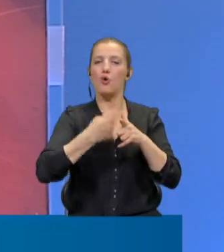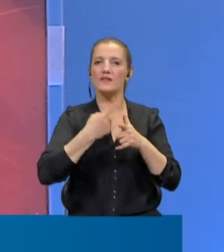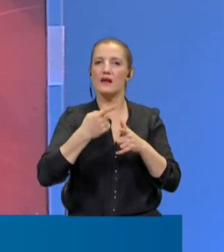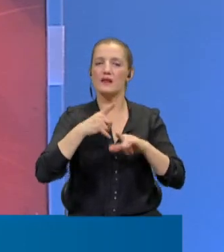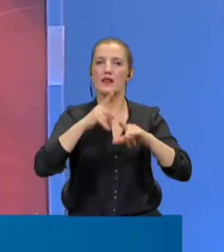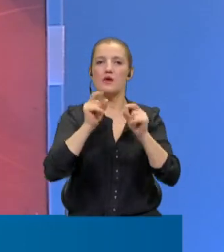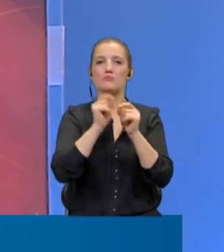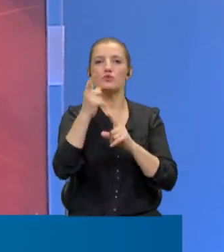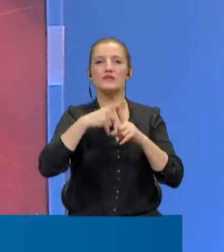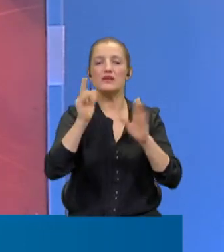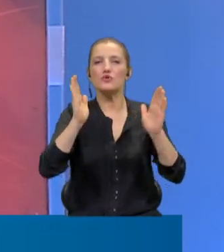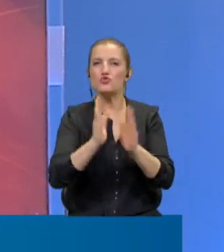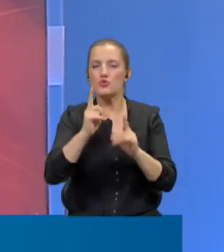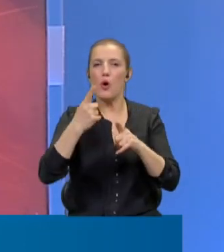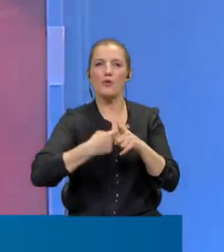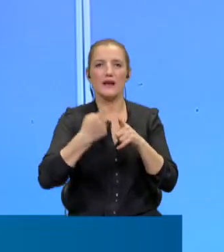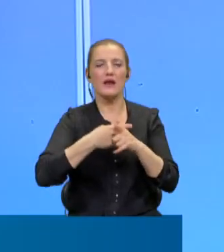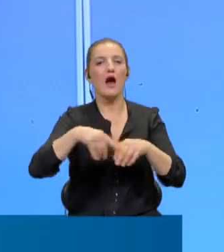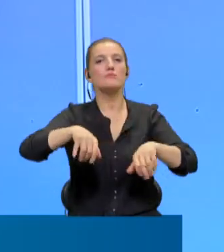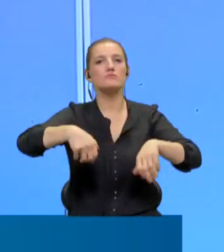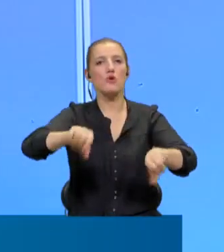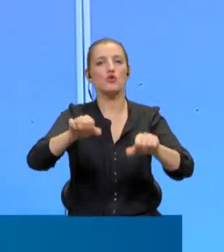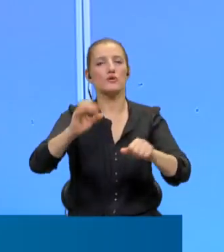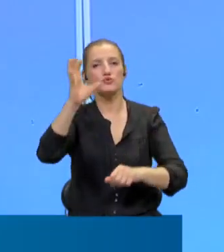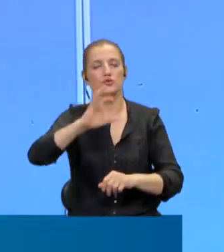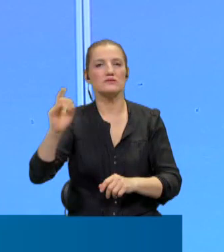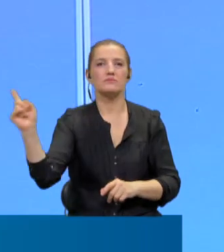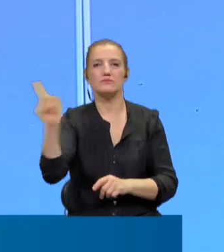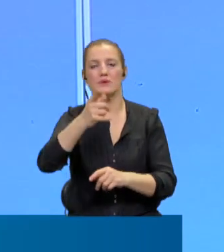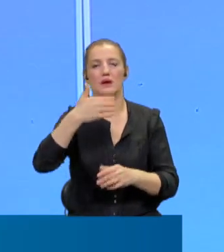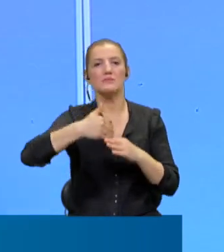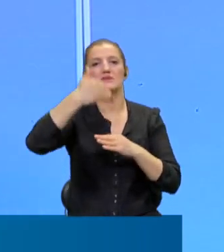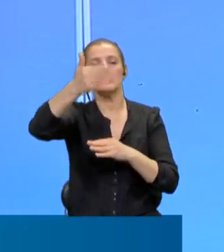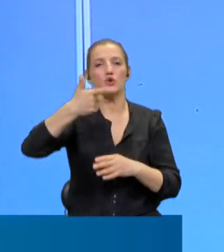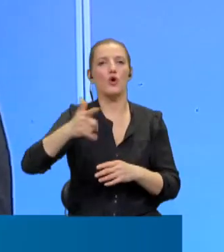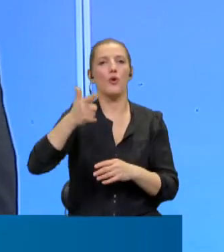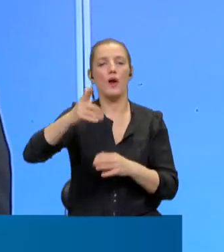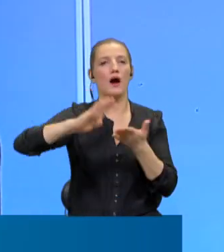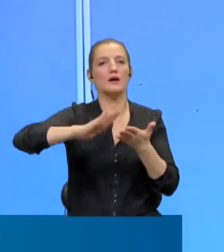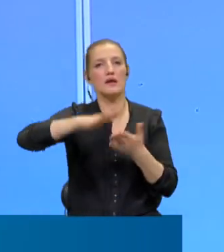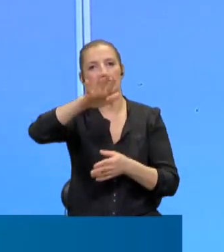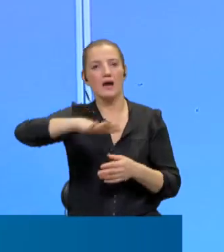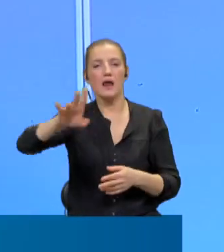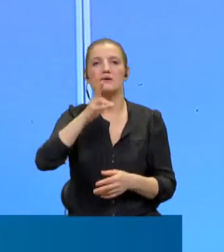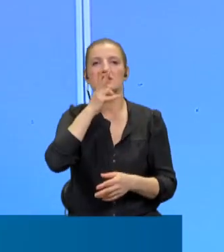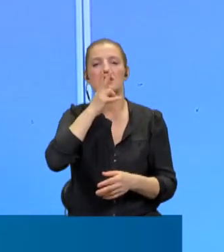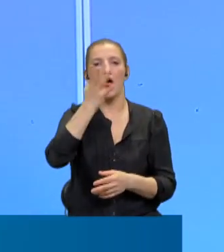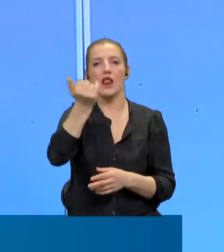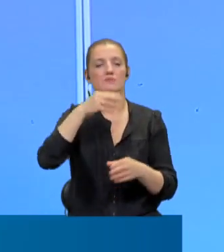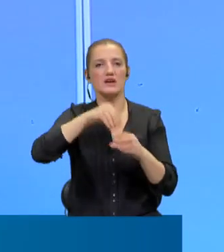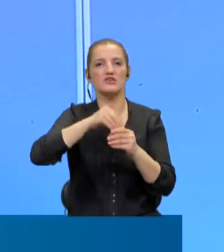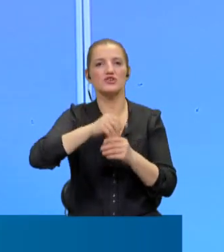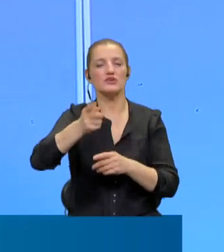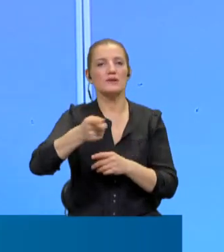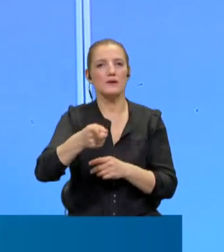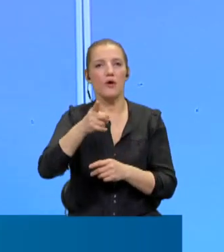olmazdı da Butik bir otel oluruz kilitli turistler geçiyor işte bizim karşı köydeki arkadaşlar Böyle sigara almak için